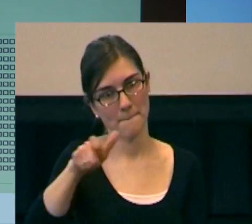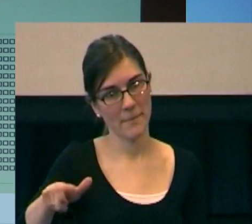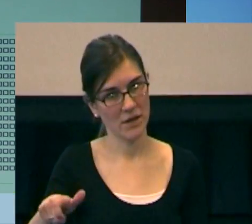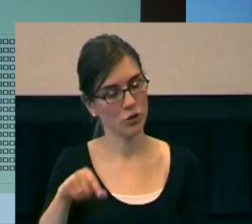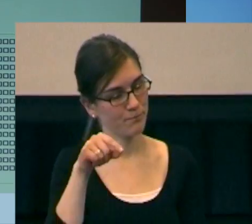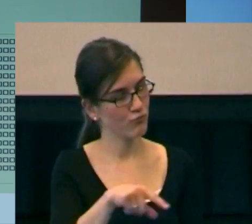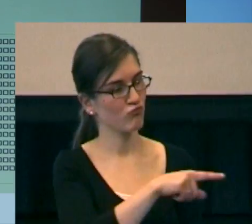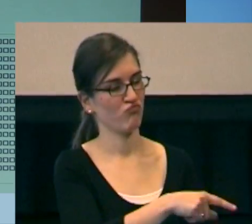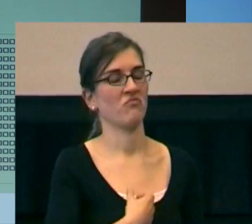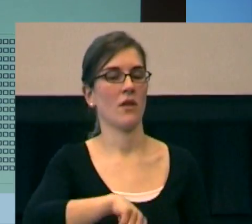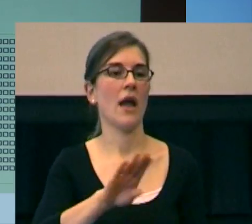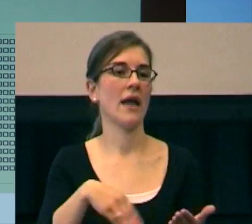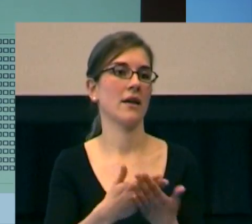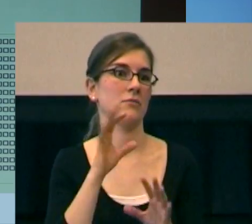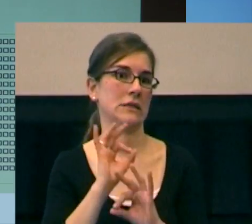da ist was rausgekommen.